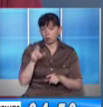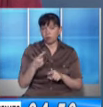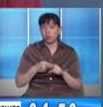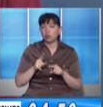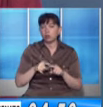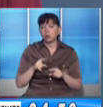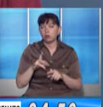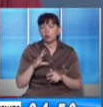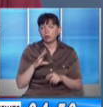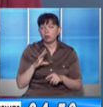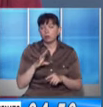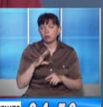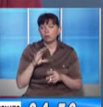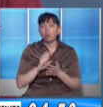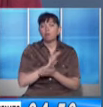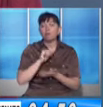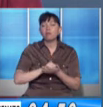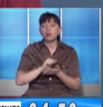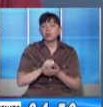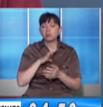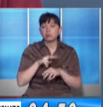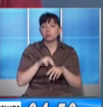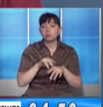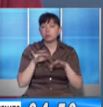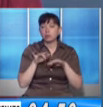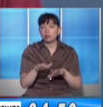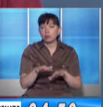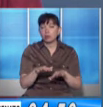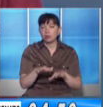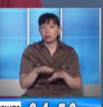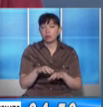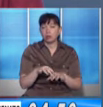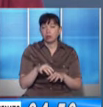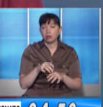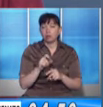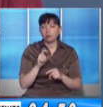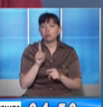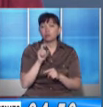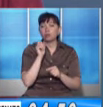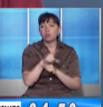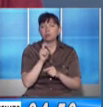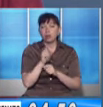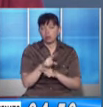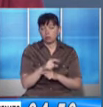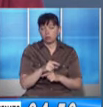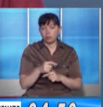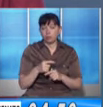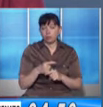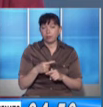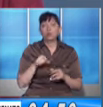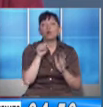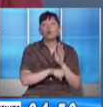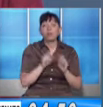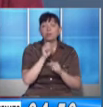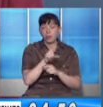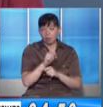la un moment dat în presa moldovenească cu un dosar privind un omor la comandă. Iar acest omor la comandă nu